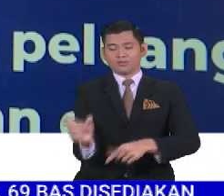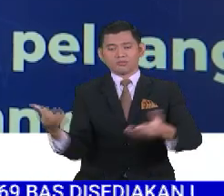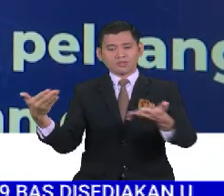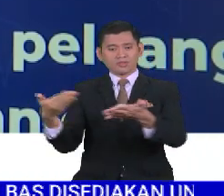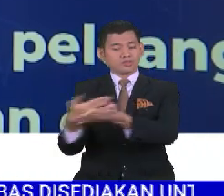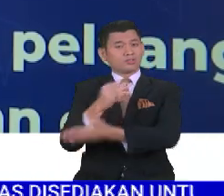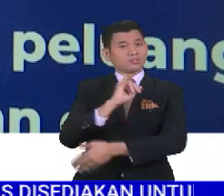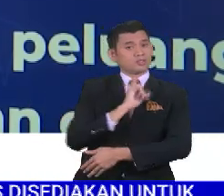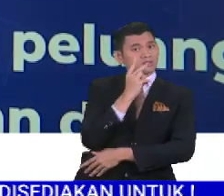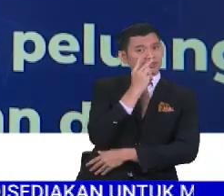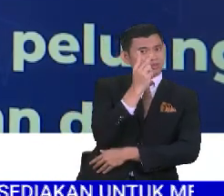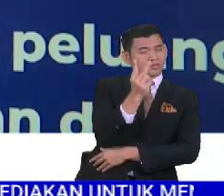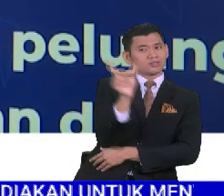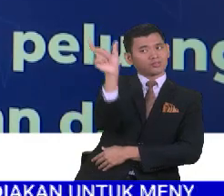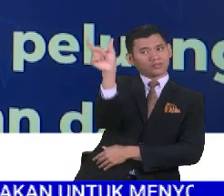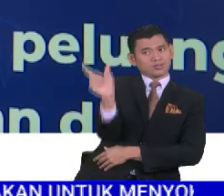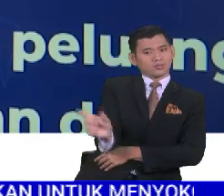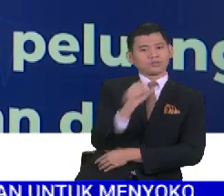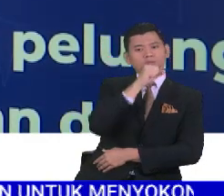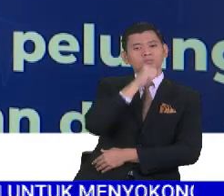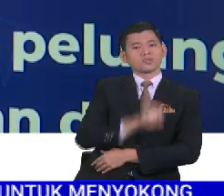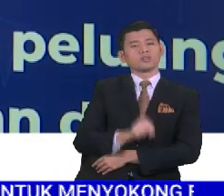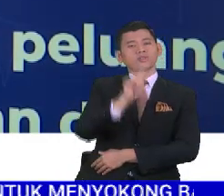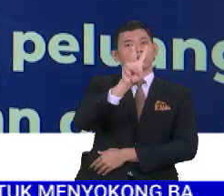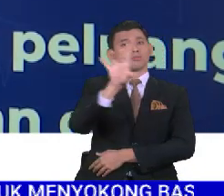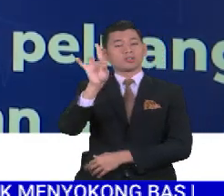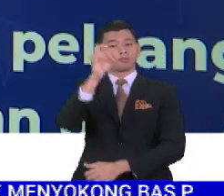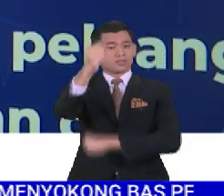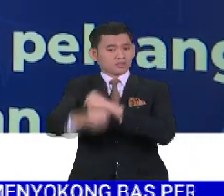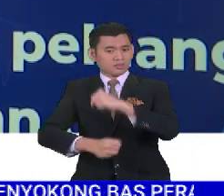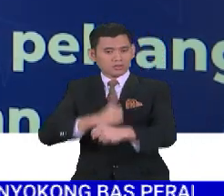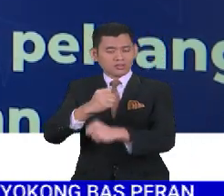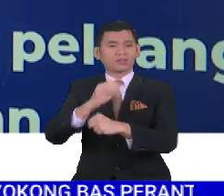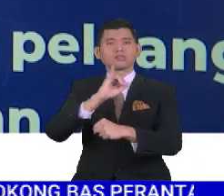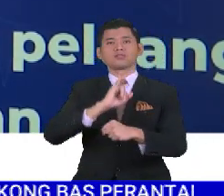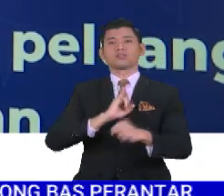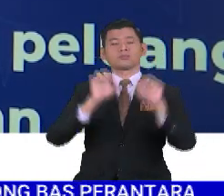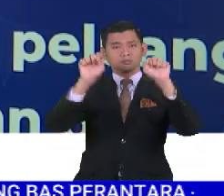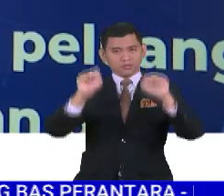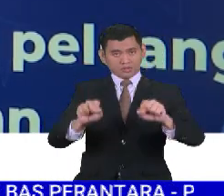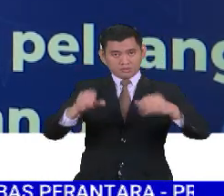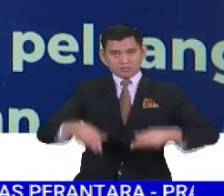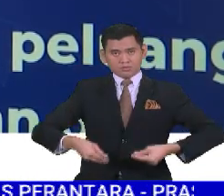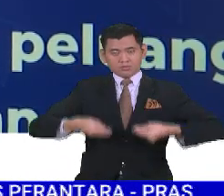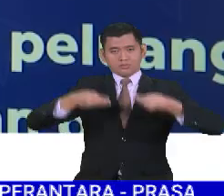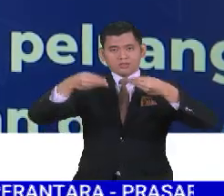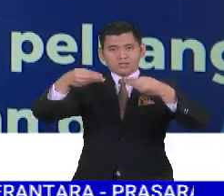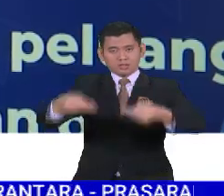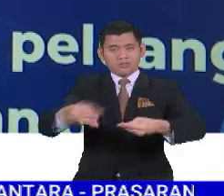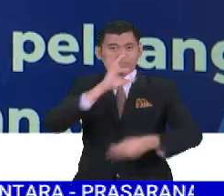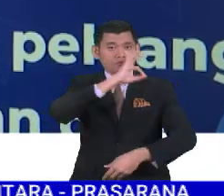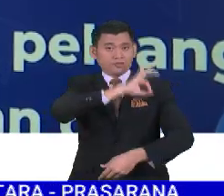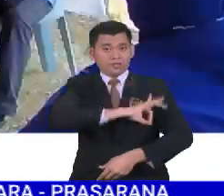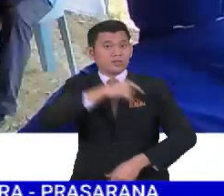saya looking back, saya jadi calon waktu umur saya 28 tahun. Dan saya boleh beri khidmat yang lama dan dapat